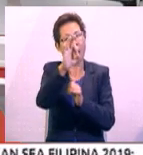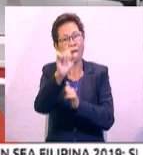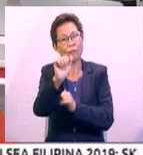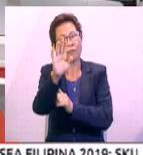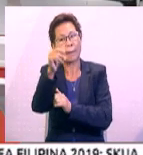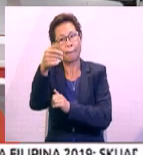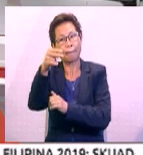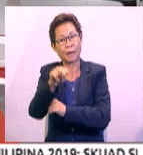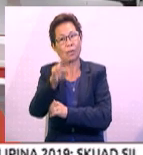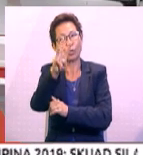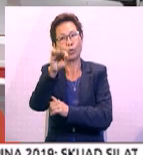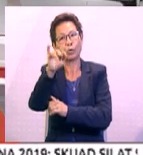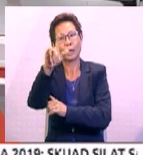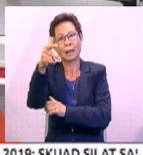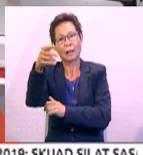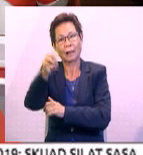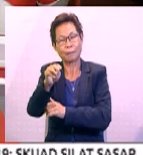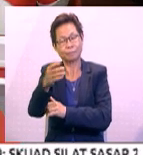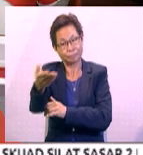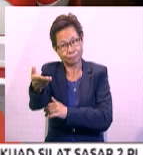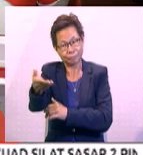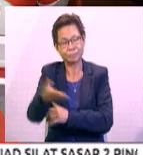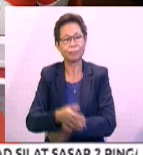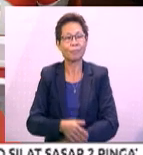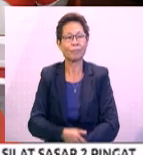William. Silakan Fabian.